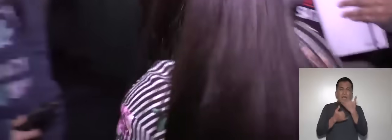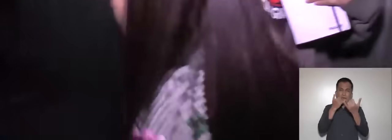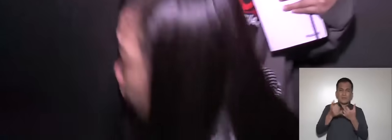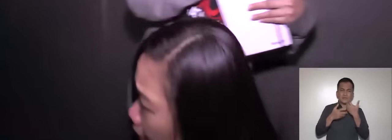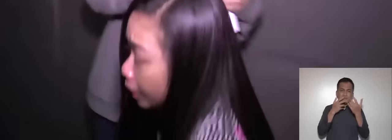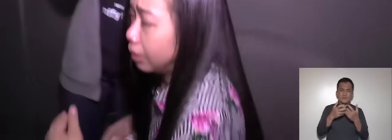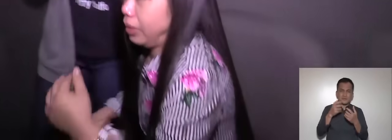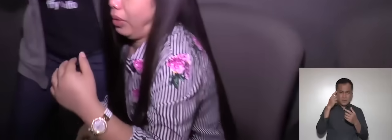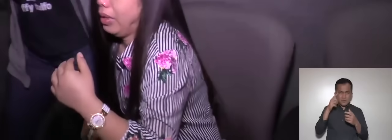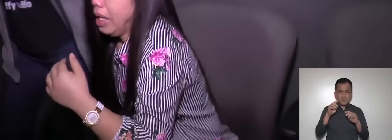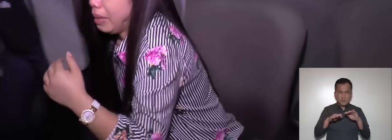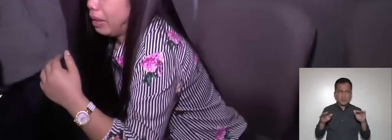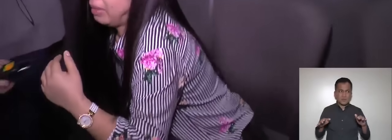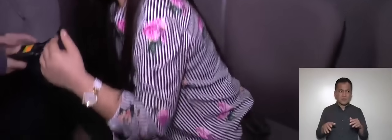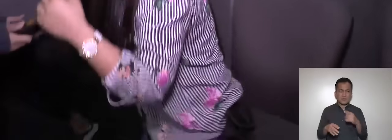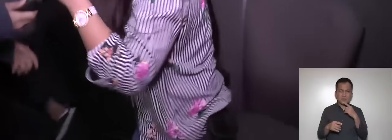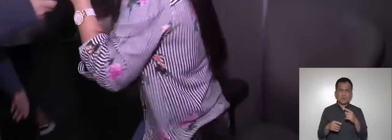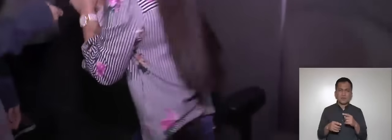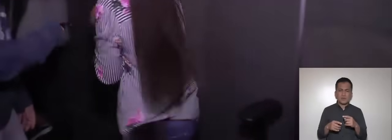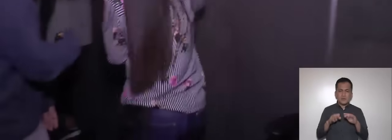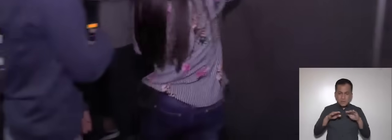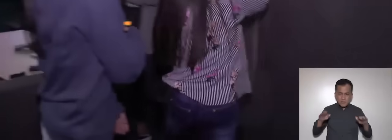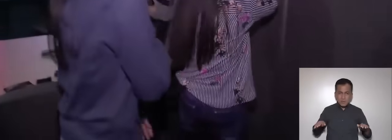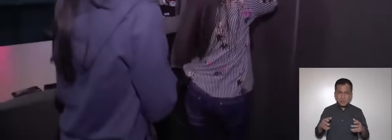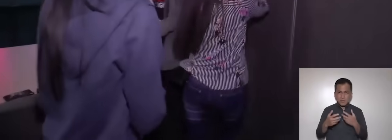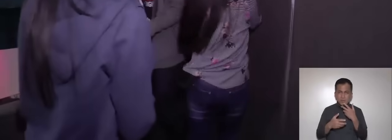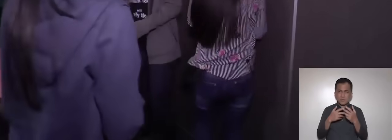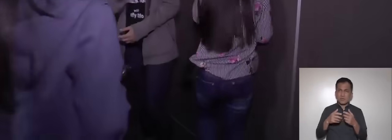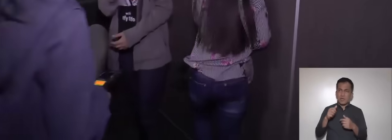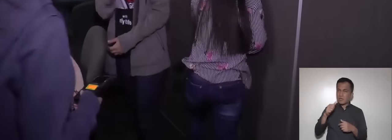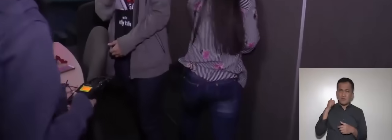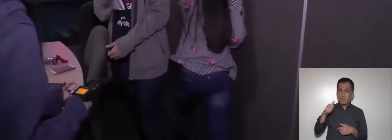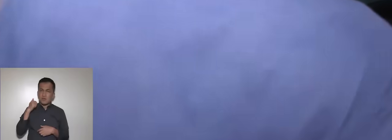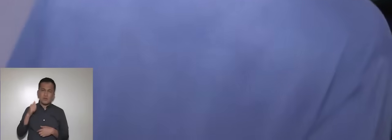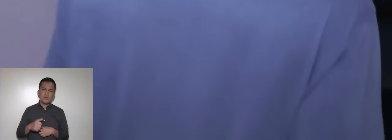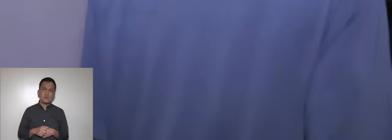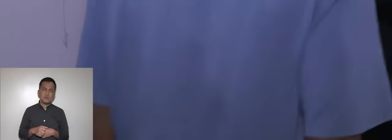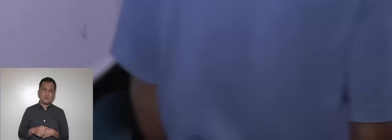Para sa mga bata. Kalinit tayo mga bata. Ayaw ko.